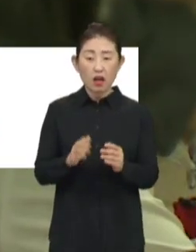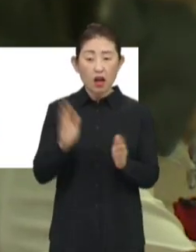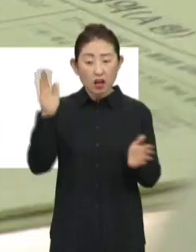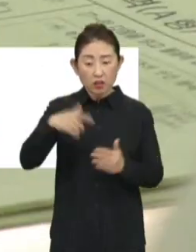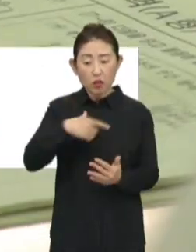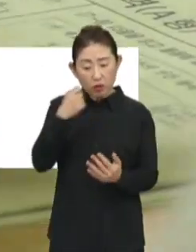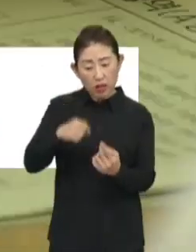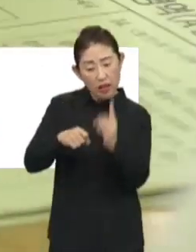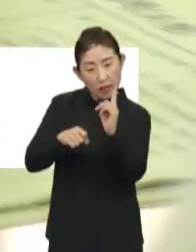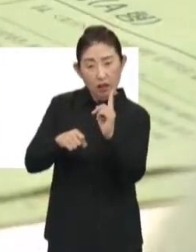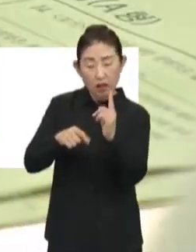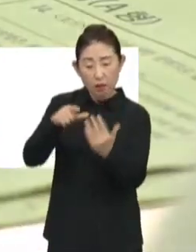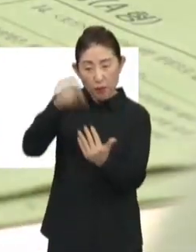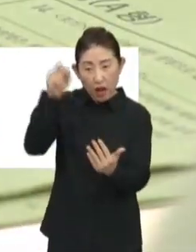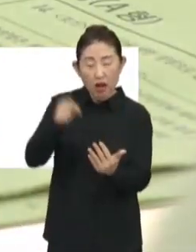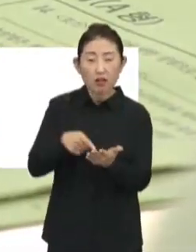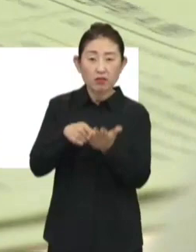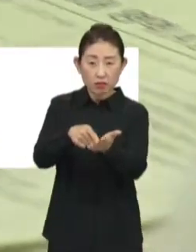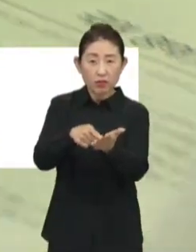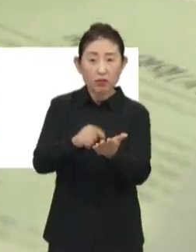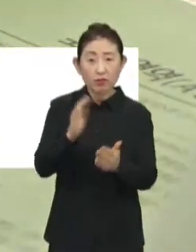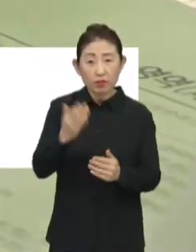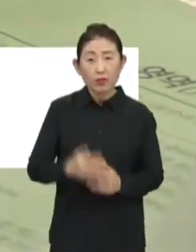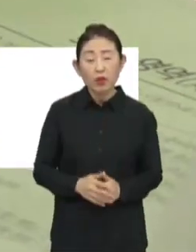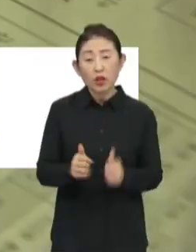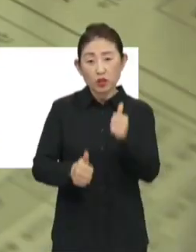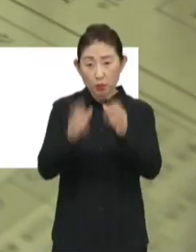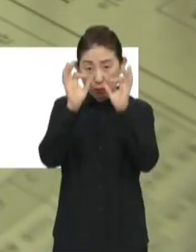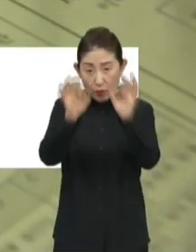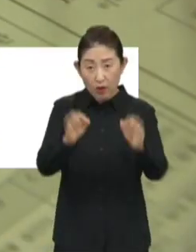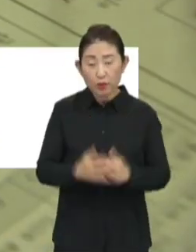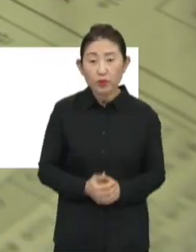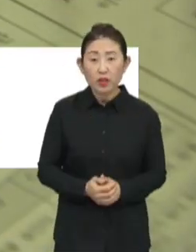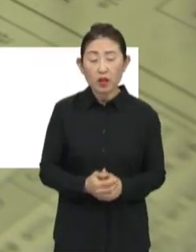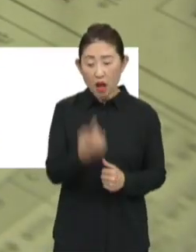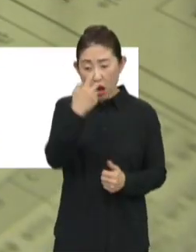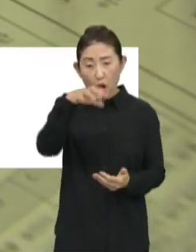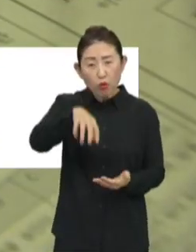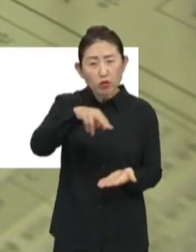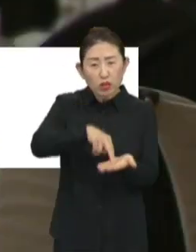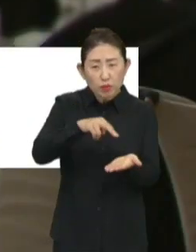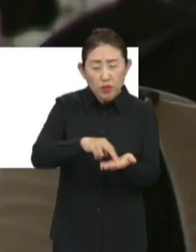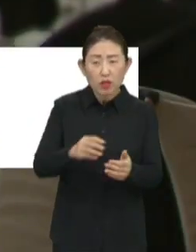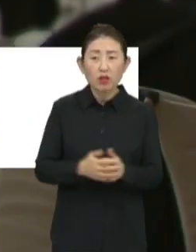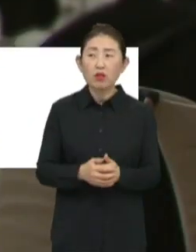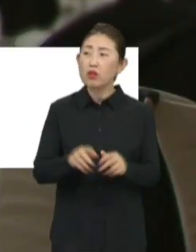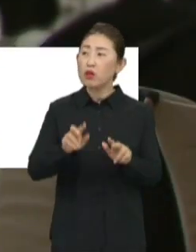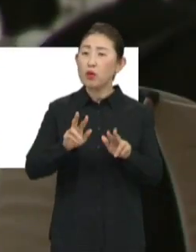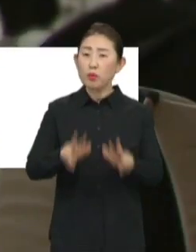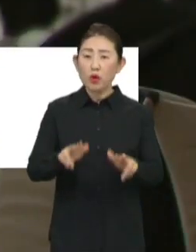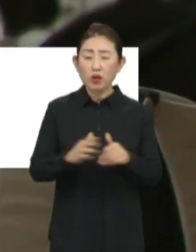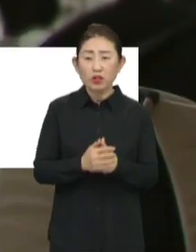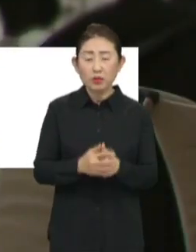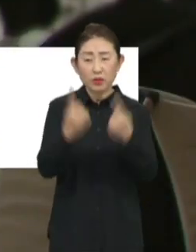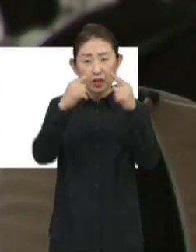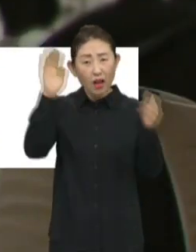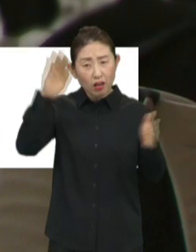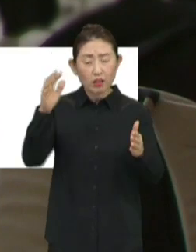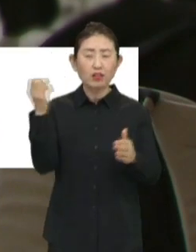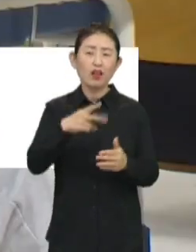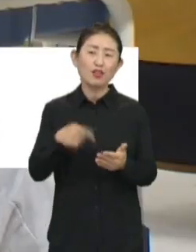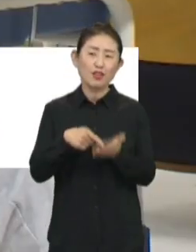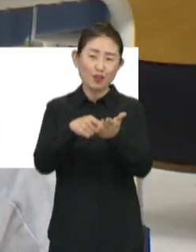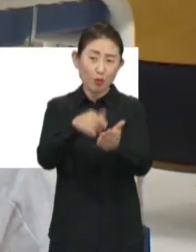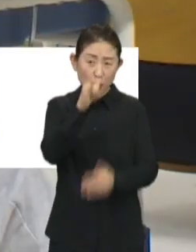고른 한개 과목만 응시하면 됩니다 학원가는 반수생들이 통상 6월 모 평가 이후 가세하는 데다